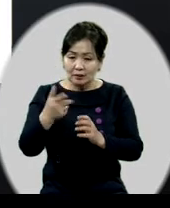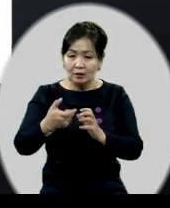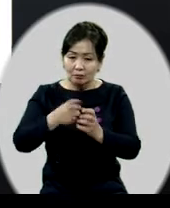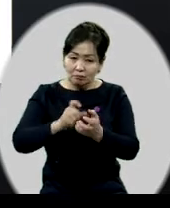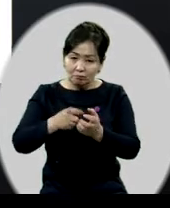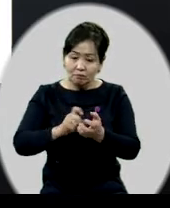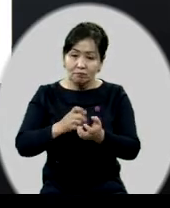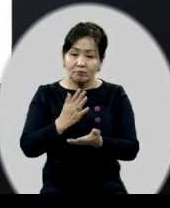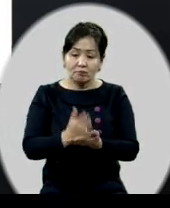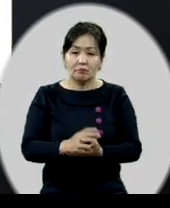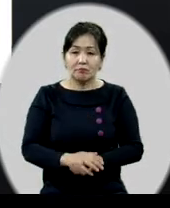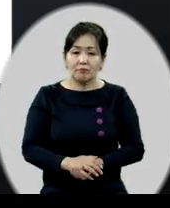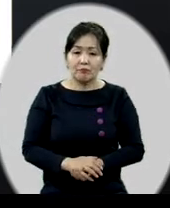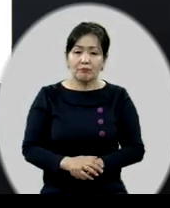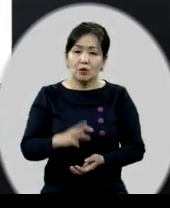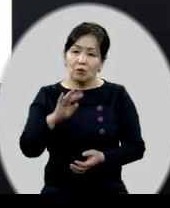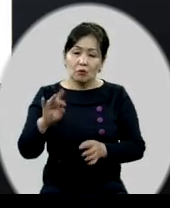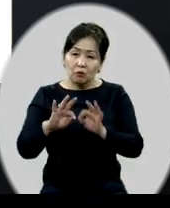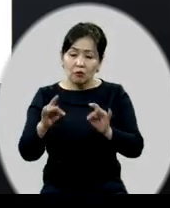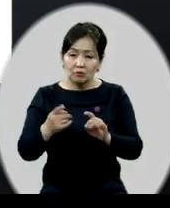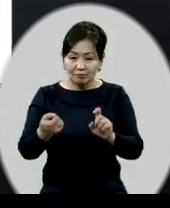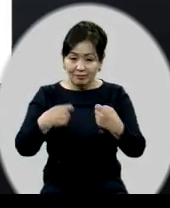байна. Өөрөөр ингэж бичиж болох уу?